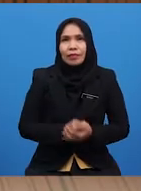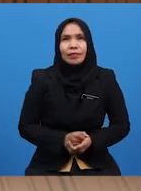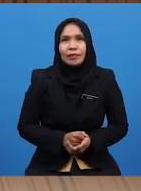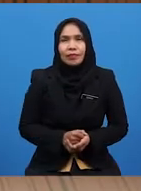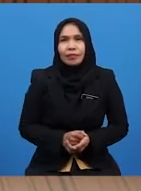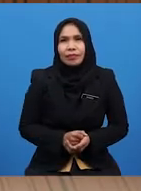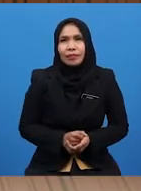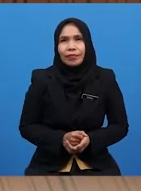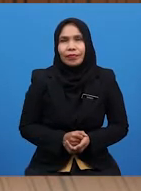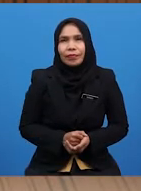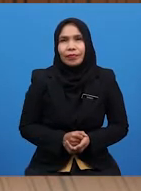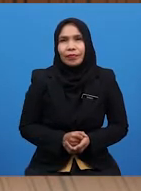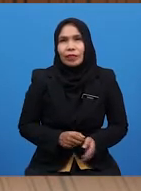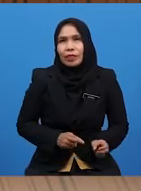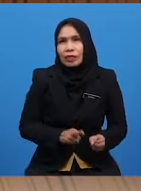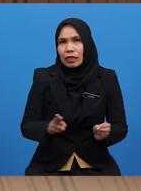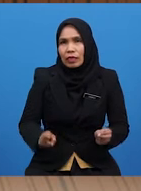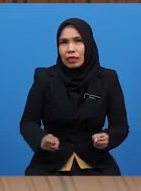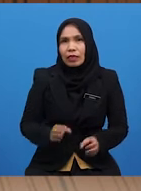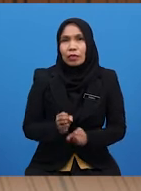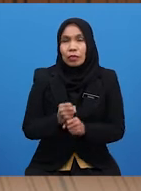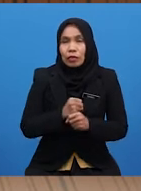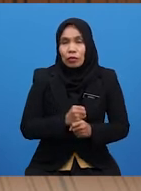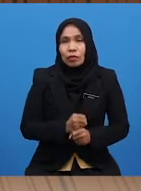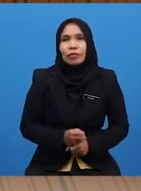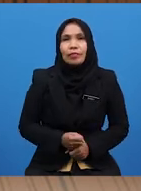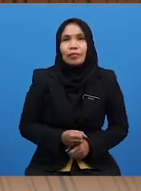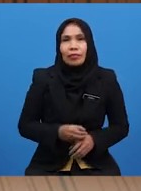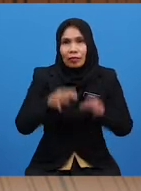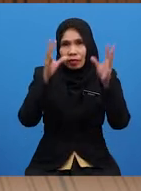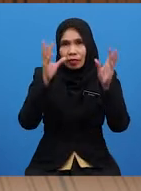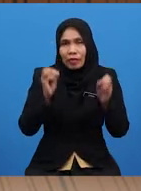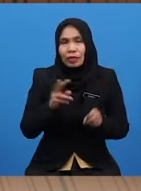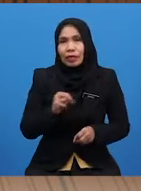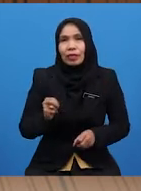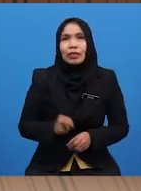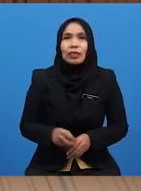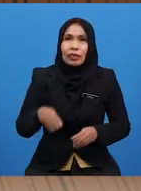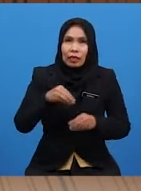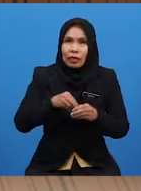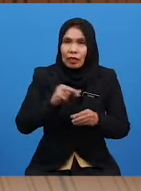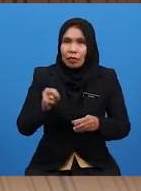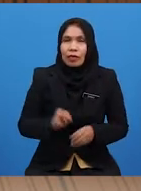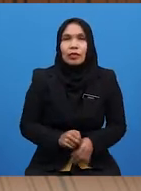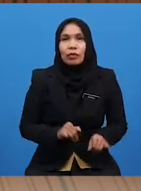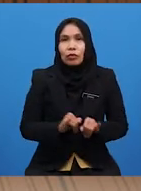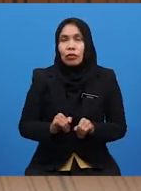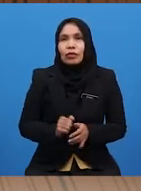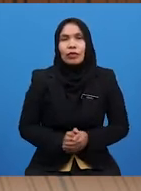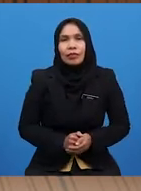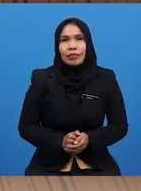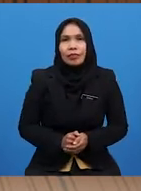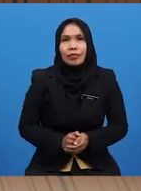ribet hiasan dalaman juga ialah berdasarkan penyelesaian masalah untuk meningkatkan kualiti